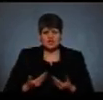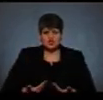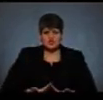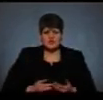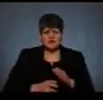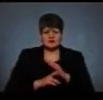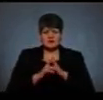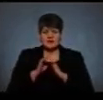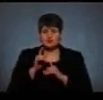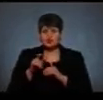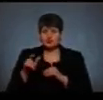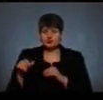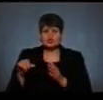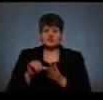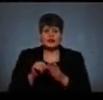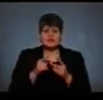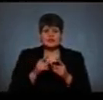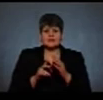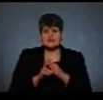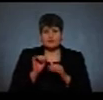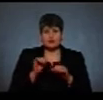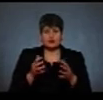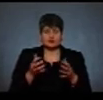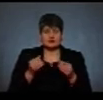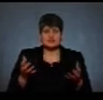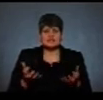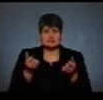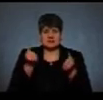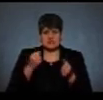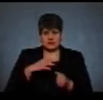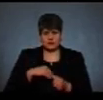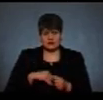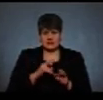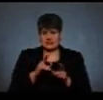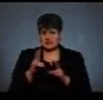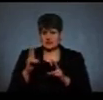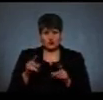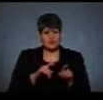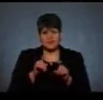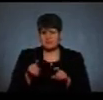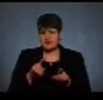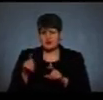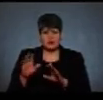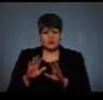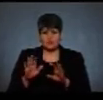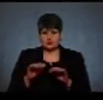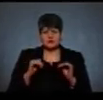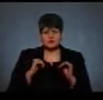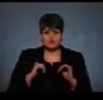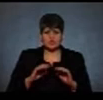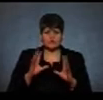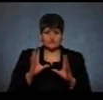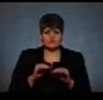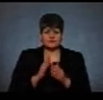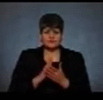для того, щоб люди, члени церкви, могли отримати спасіння душі. І ніхто не переходить, і спокійно все